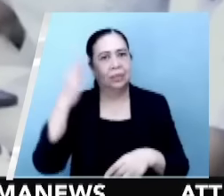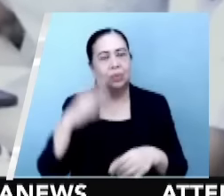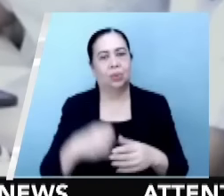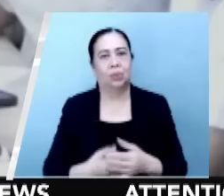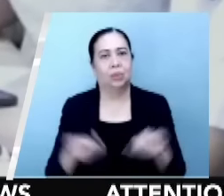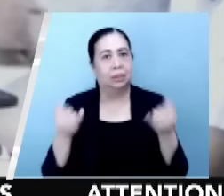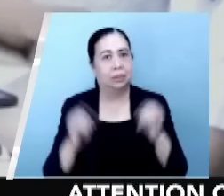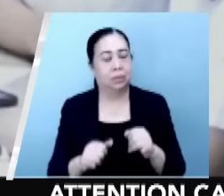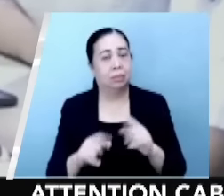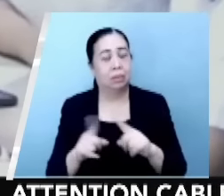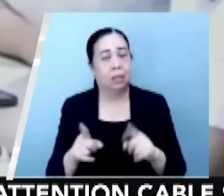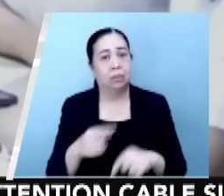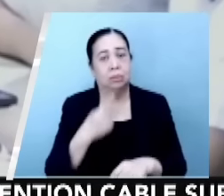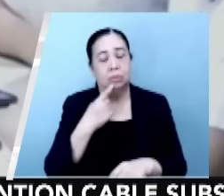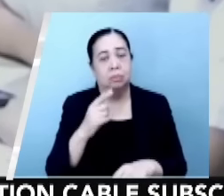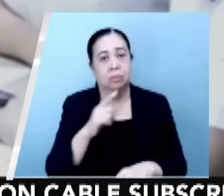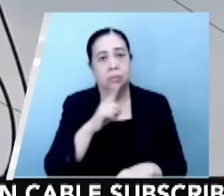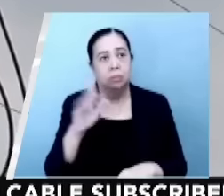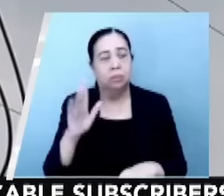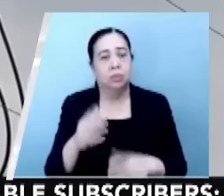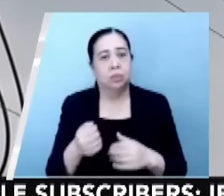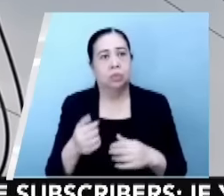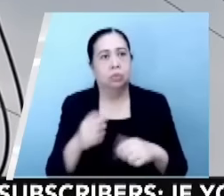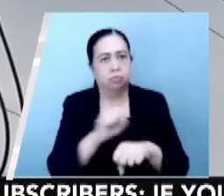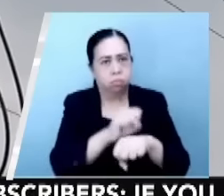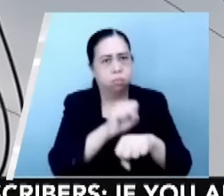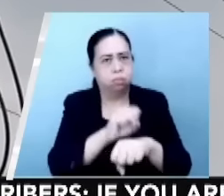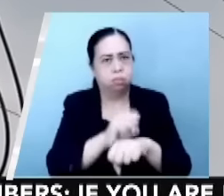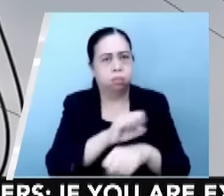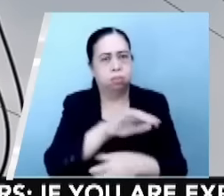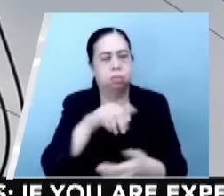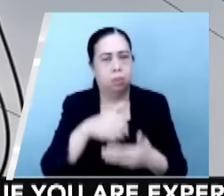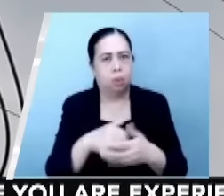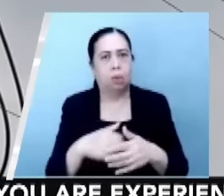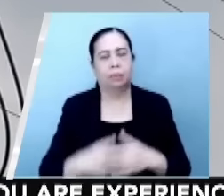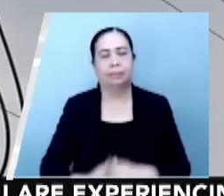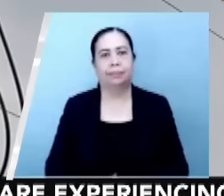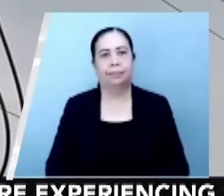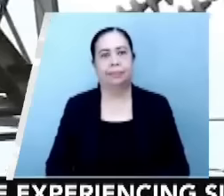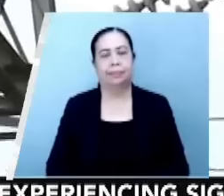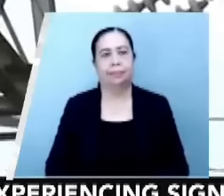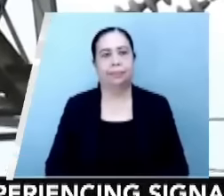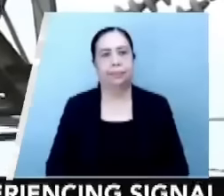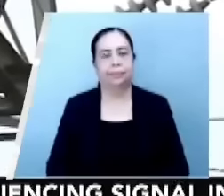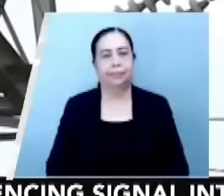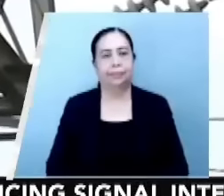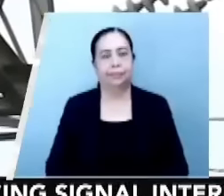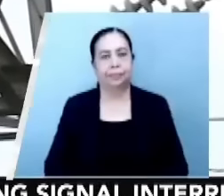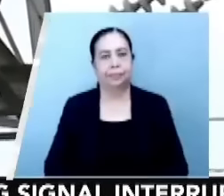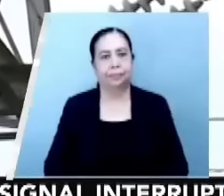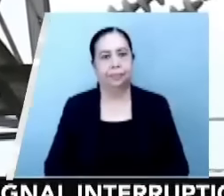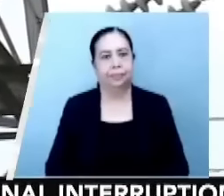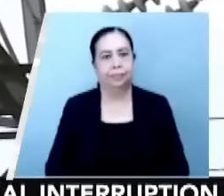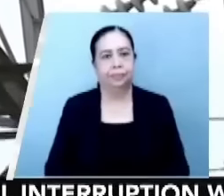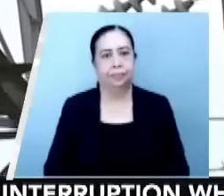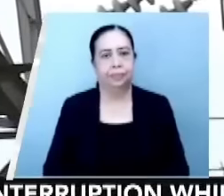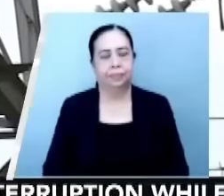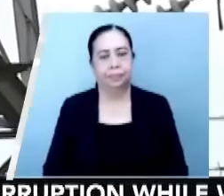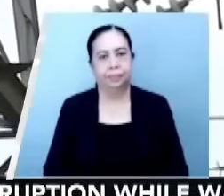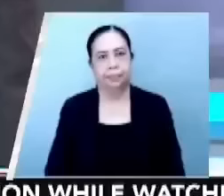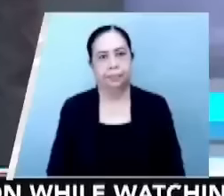assured, everyone is working on this. Para sa GMA Integrated News, Jonathan Andal, nakatutok, 24